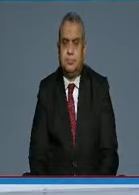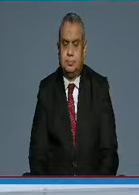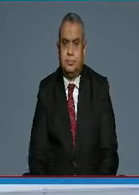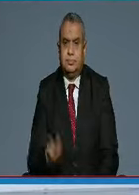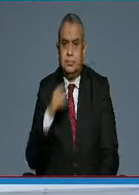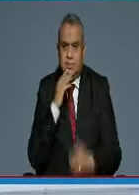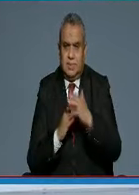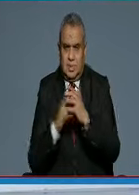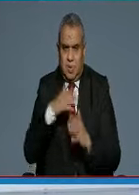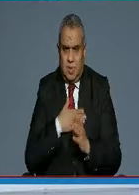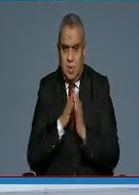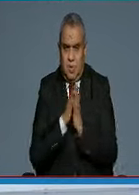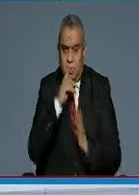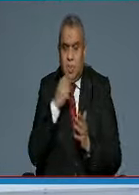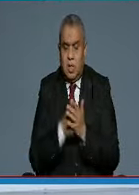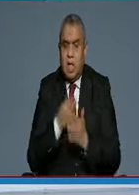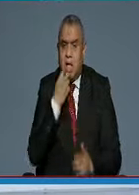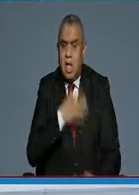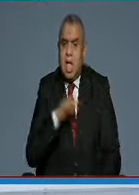عفوا امام